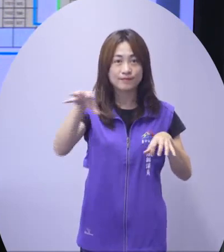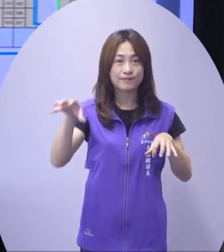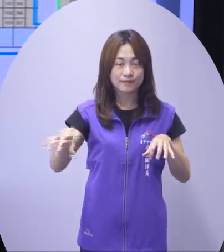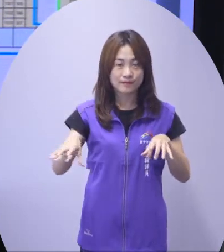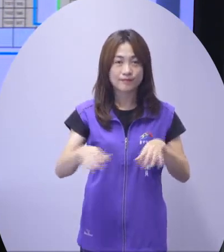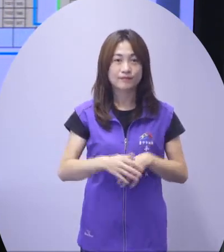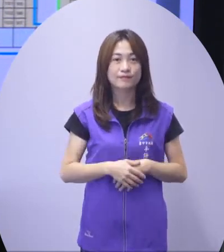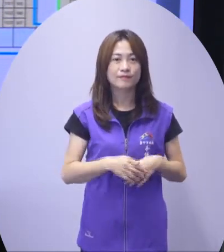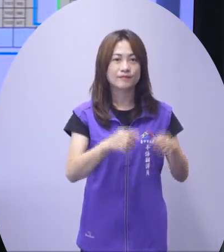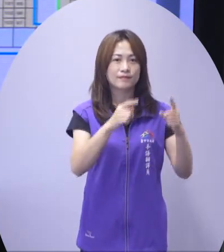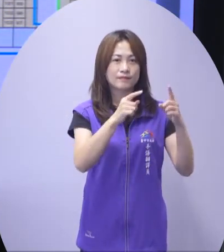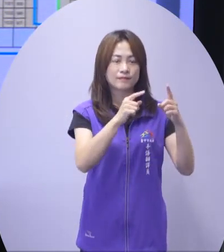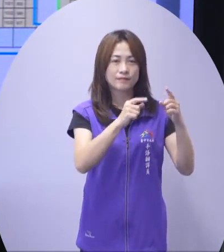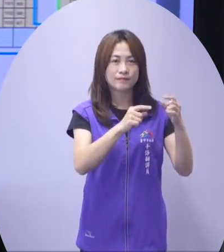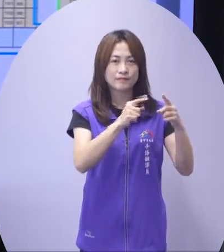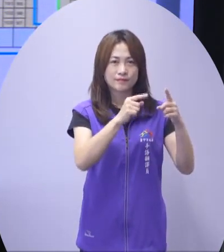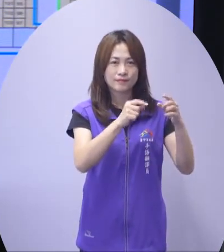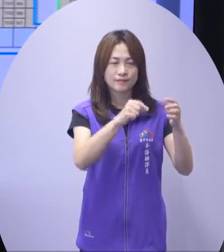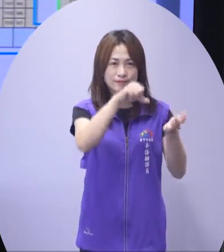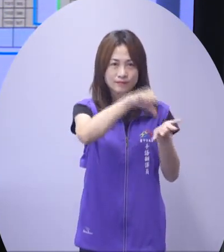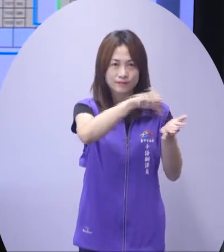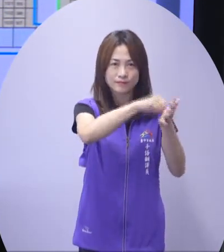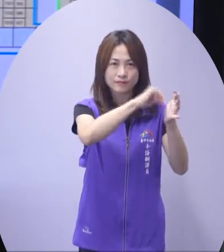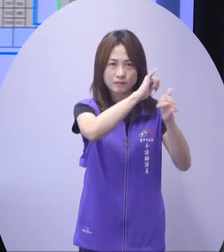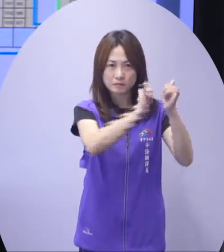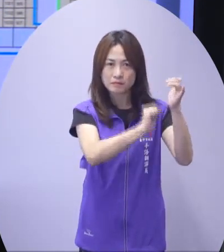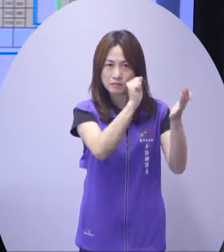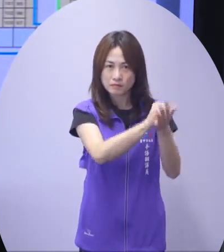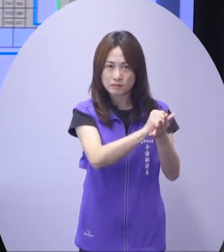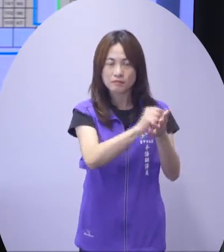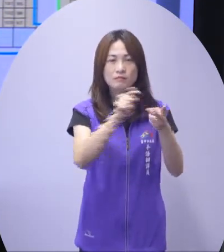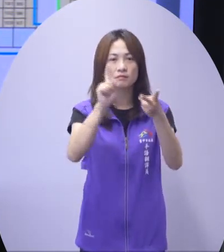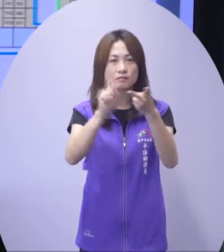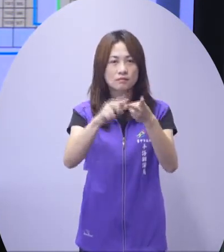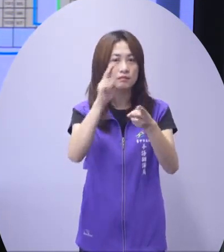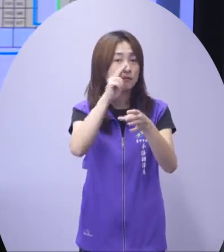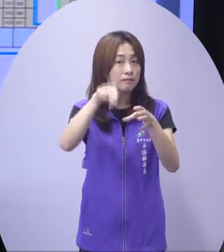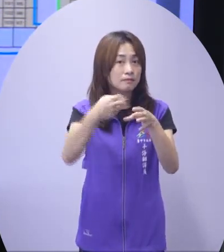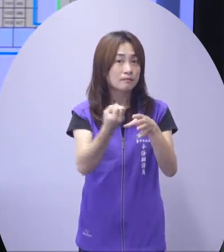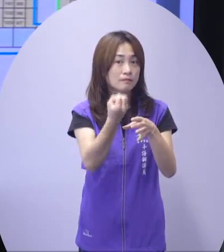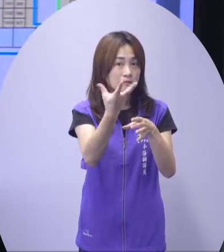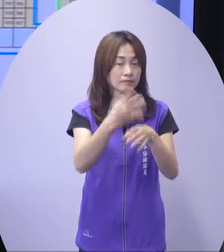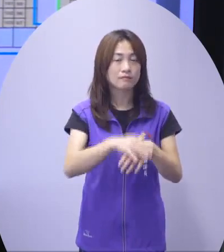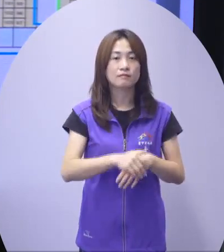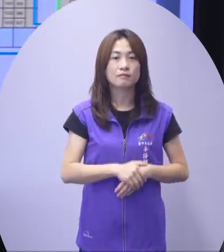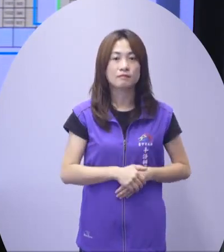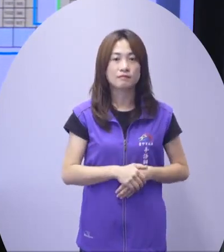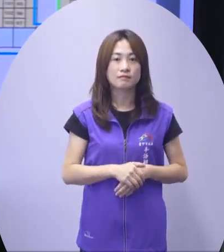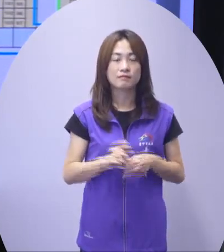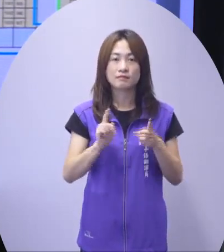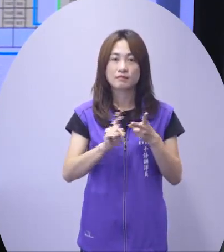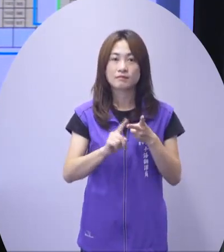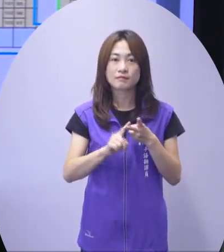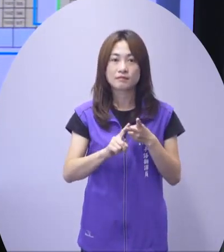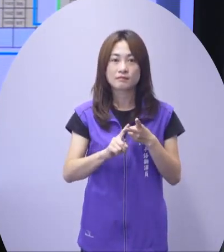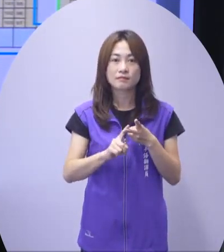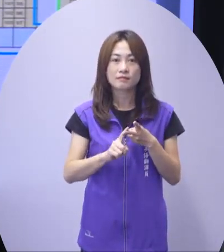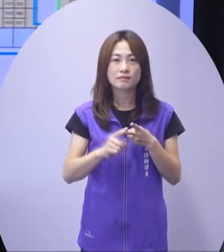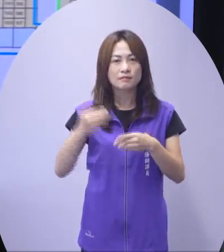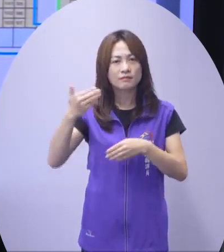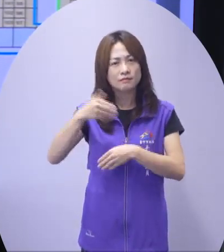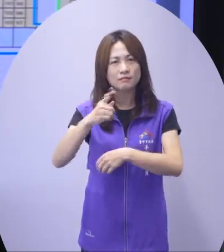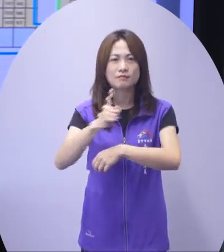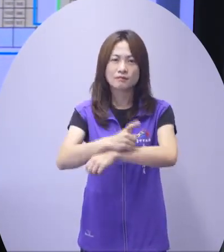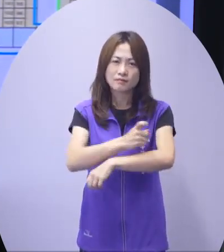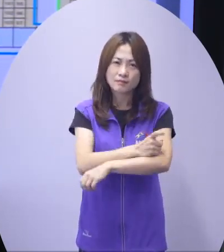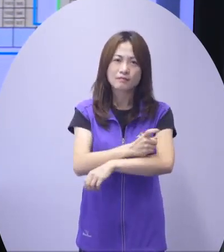履历哦，还有花卉、咖啡、茶、酒的展示区哦，这个是一个区块，有20个摊位。另外，生鲜还有加工农产